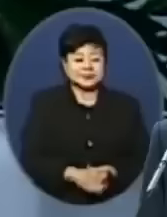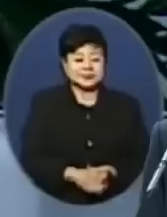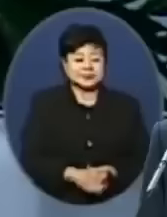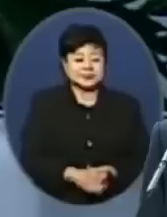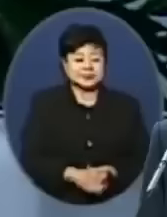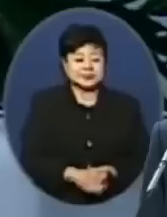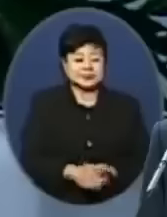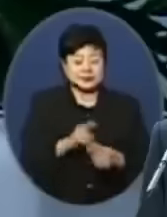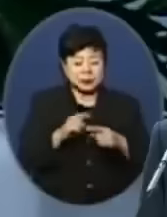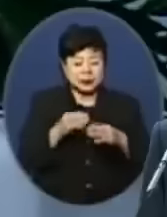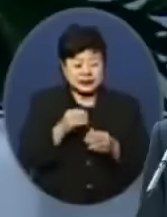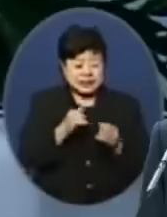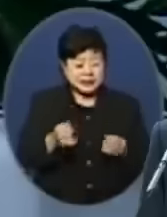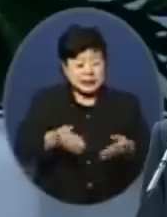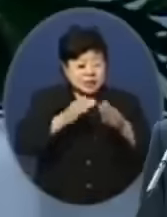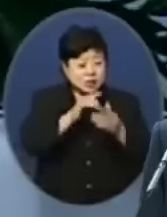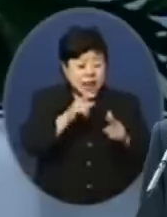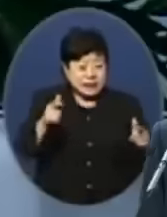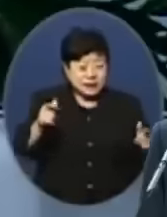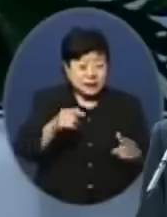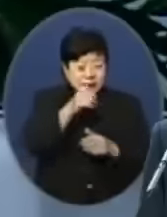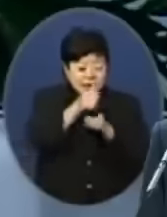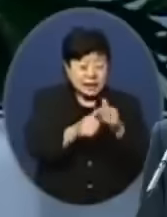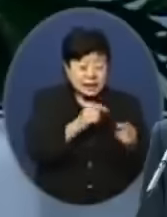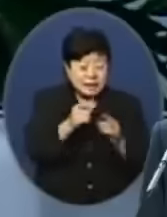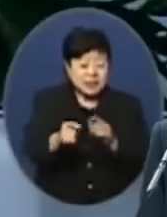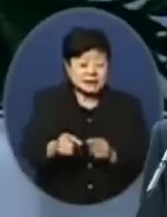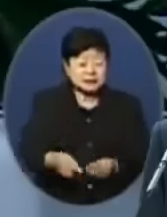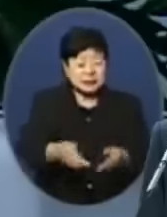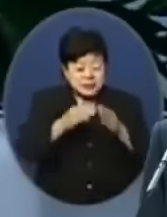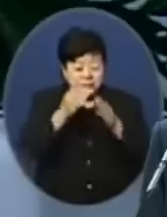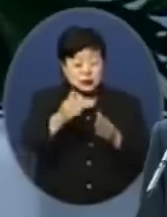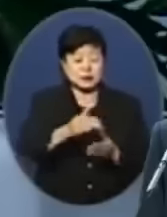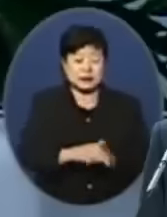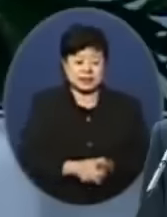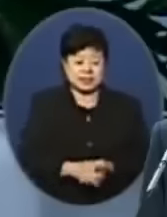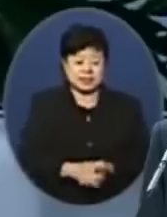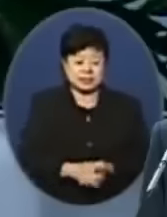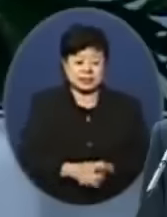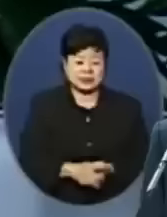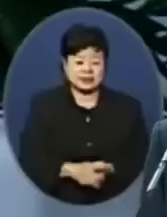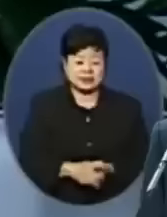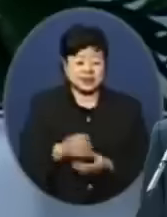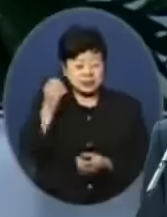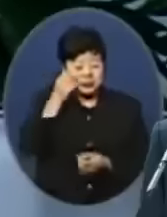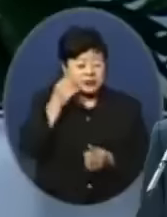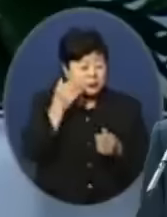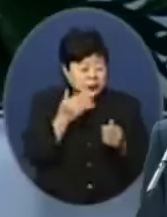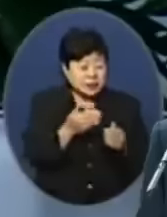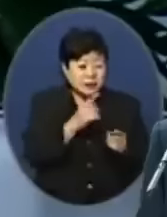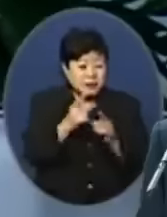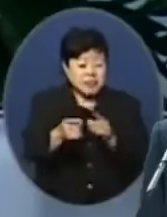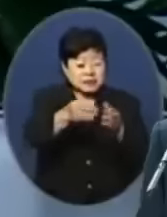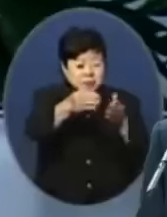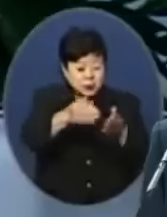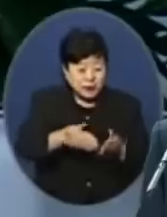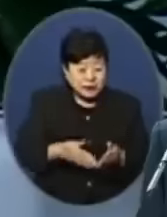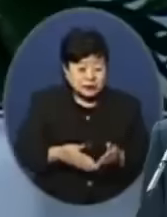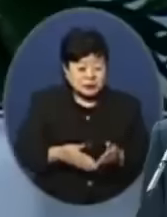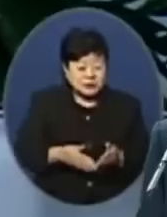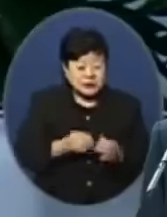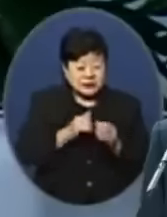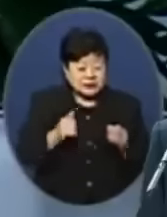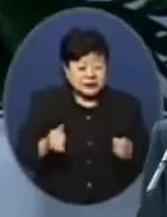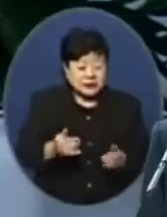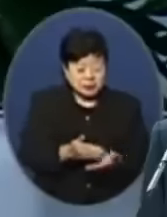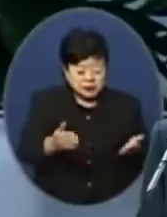이런 교회는 사람이 세우는 것이 아닙니다. 말씀이 세워지는 것입니다. 성령이 말씀을 통해서